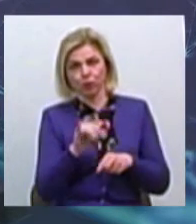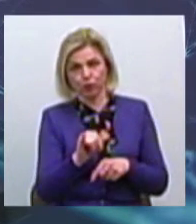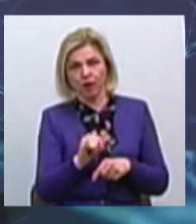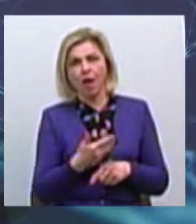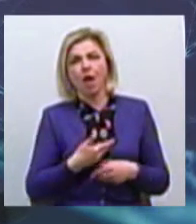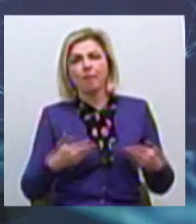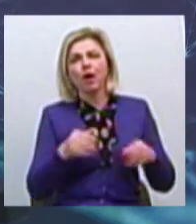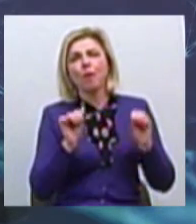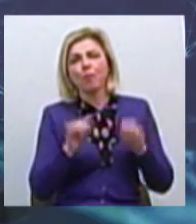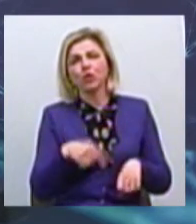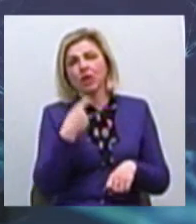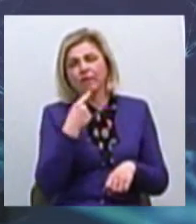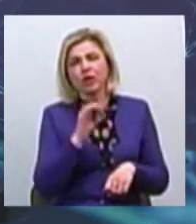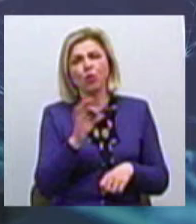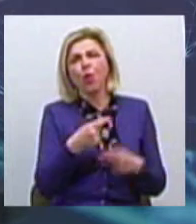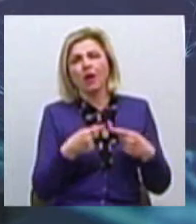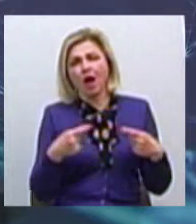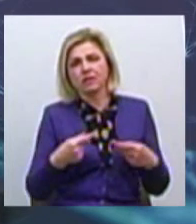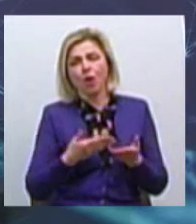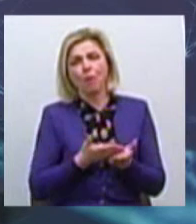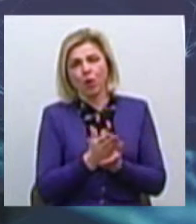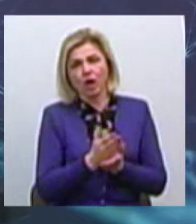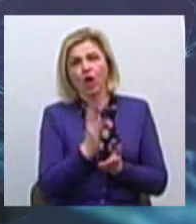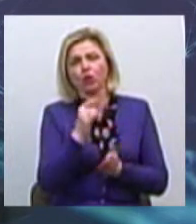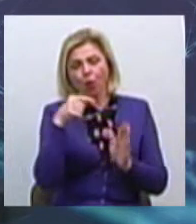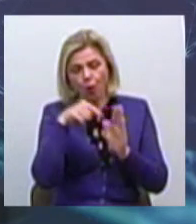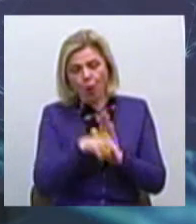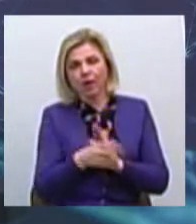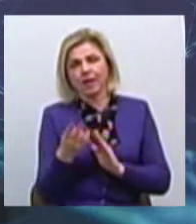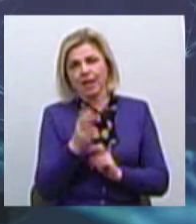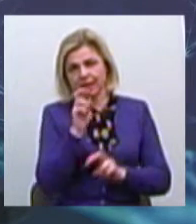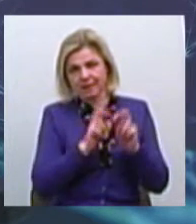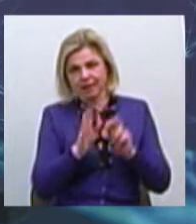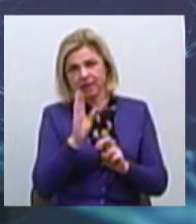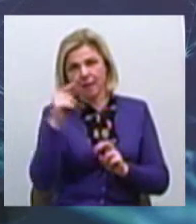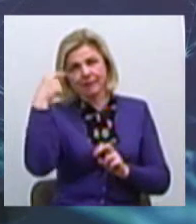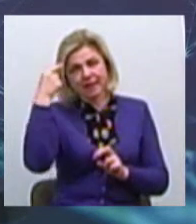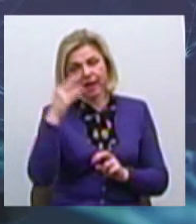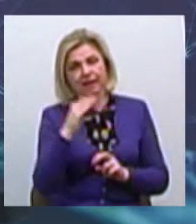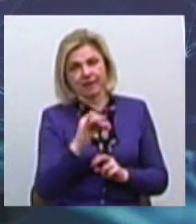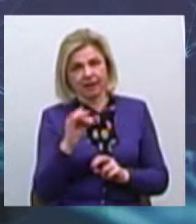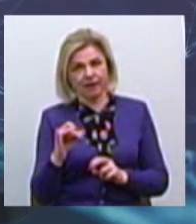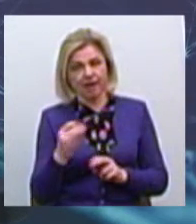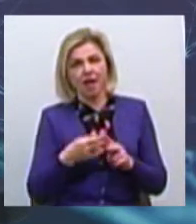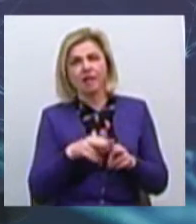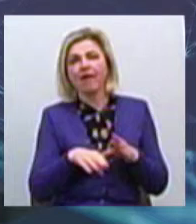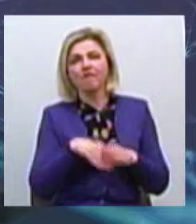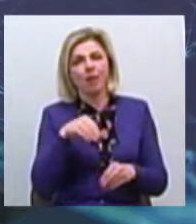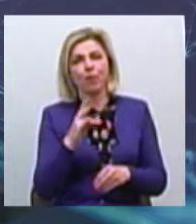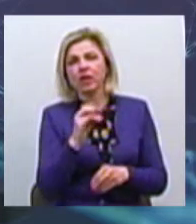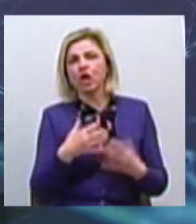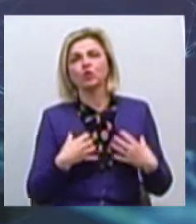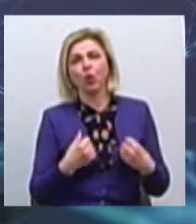про политтехнологии. Но на самом деле корни надо искать в психиатрии, потому что это, ну, как бы выбор нездорового